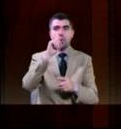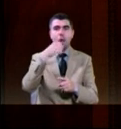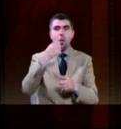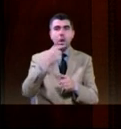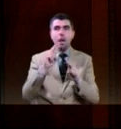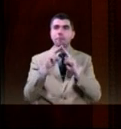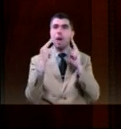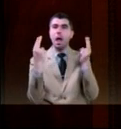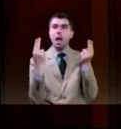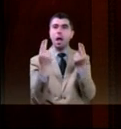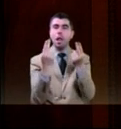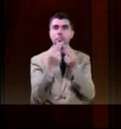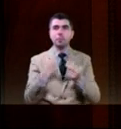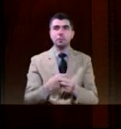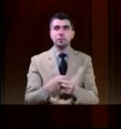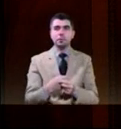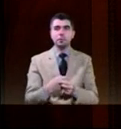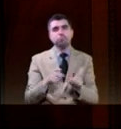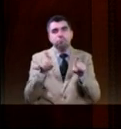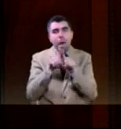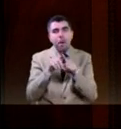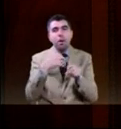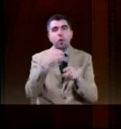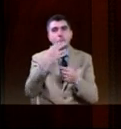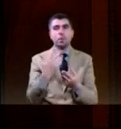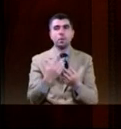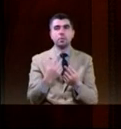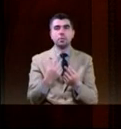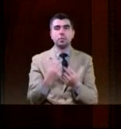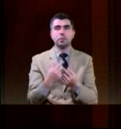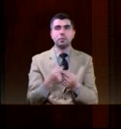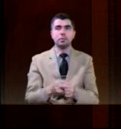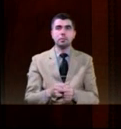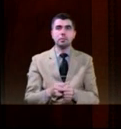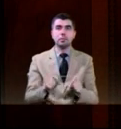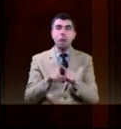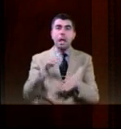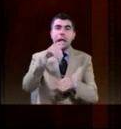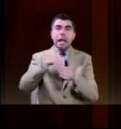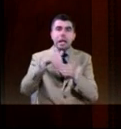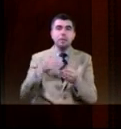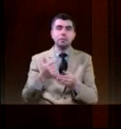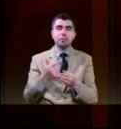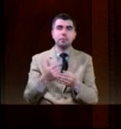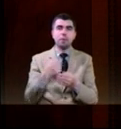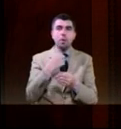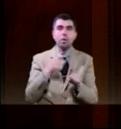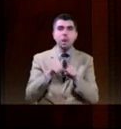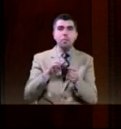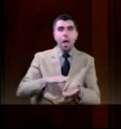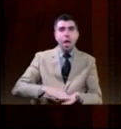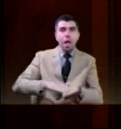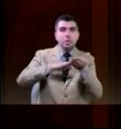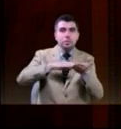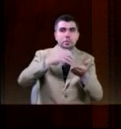نموذج للميزانيات في العالم، أو شي حاجة بحال هكذا من اللي داروا الناس على قالت الأخت. الحزب اللي ساهم باش المغرب يخرج من